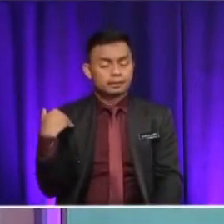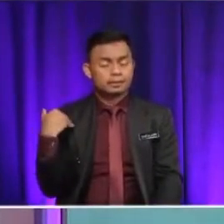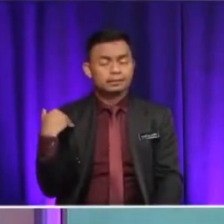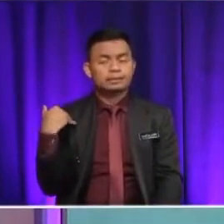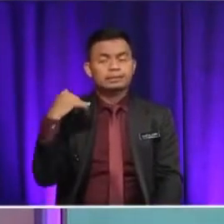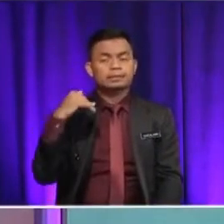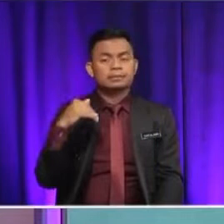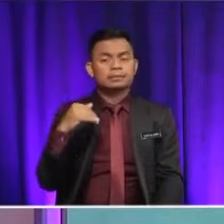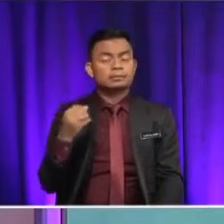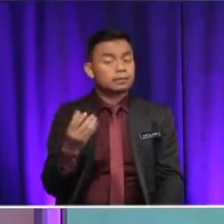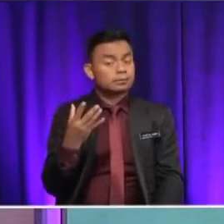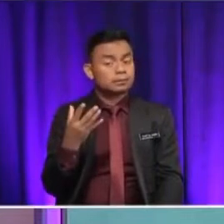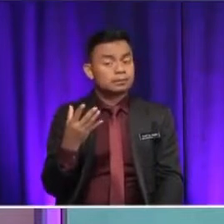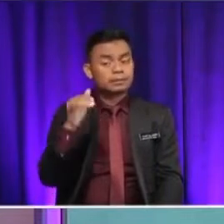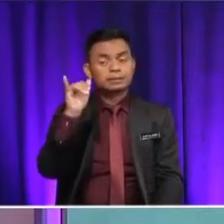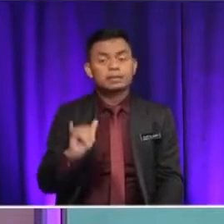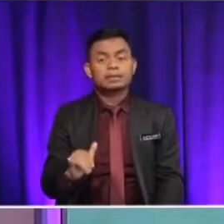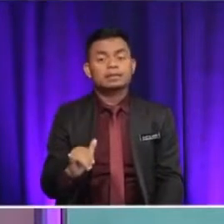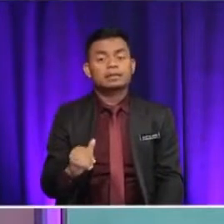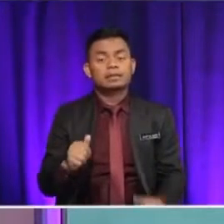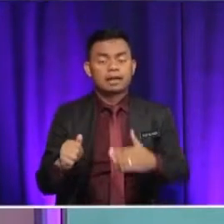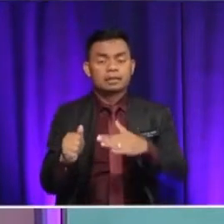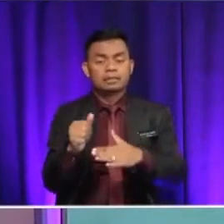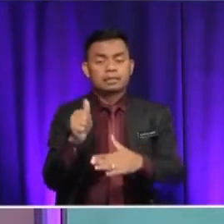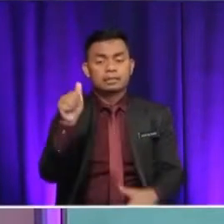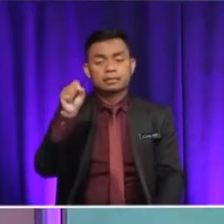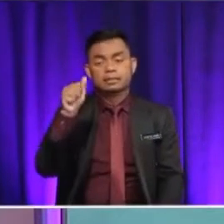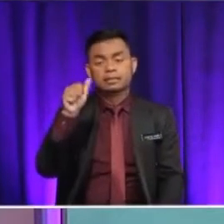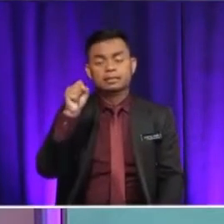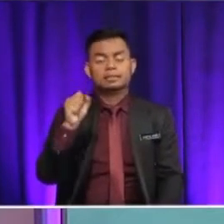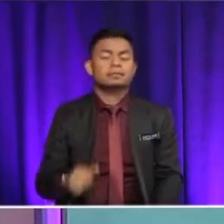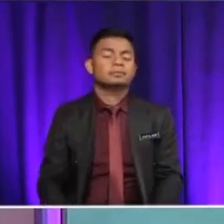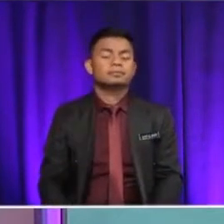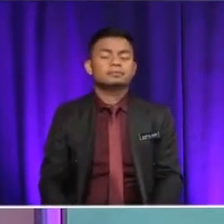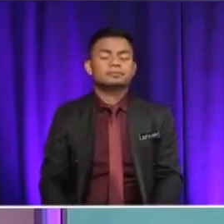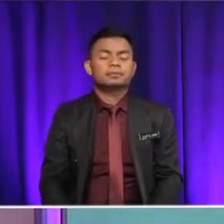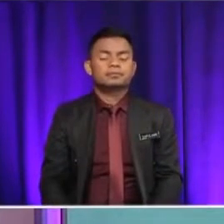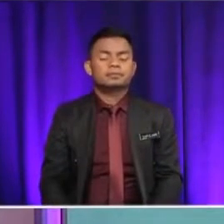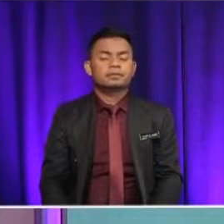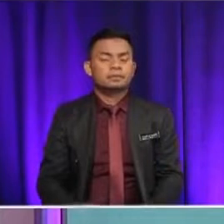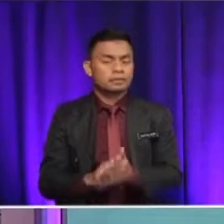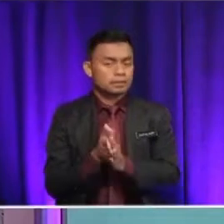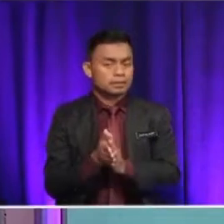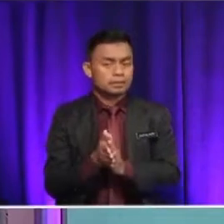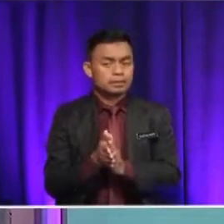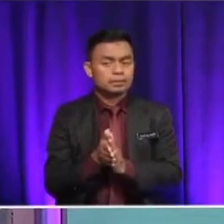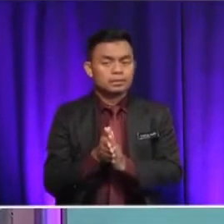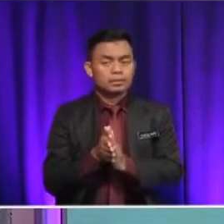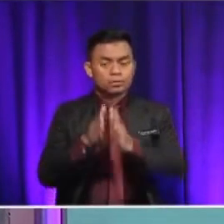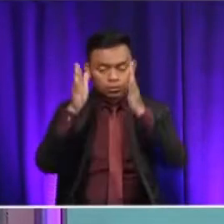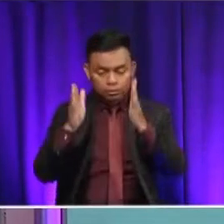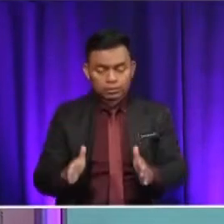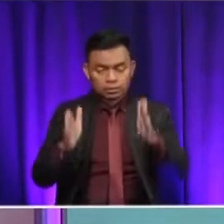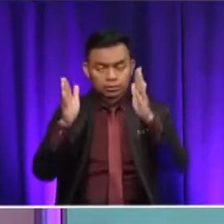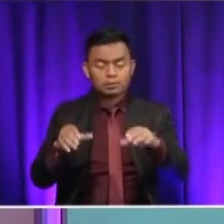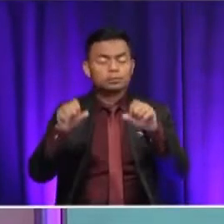asas bagi sesebuah bangunan supaya penghuni boleh jalankan aktiviti dengan sempurna. 4 yang asas.